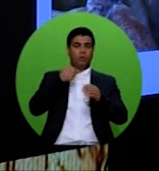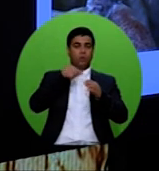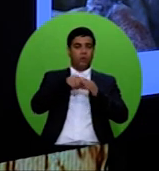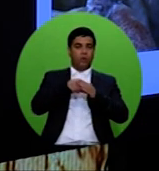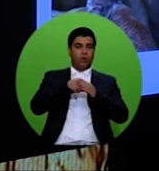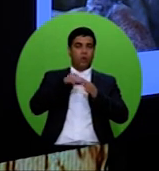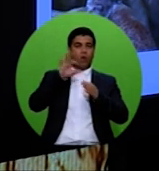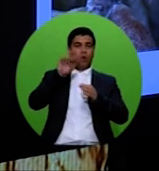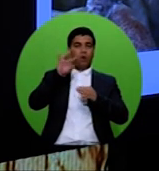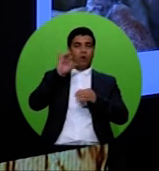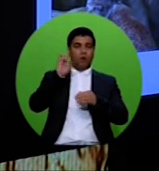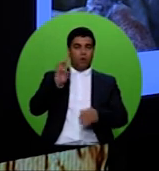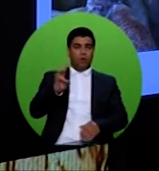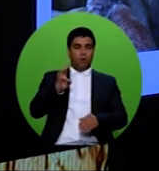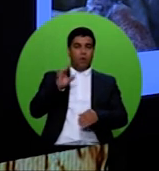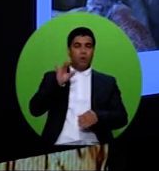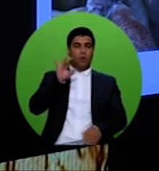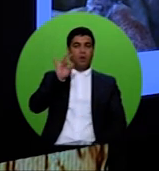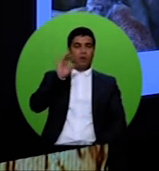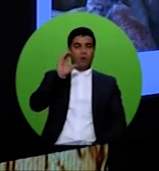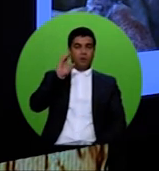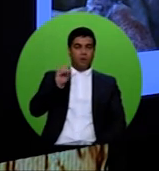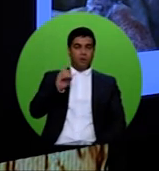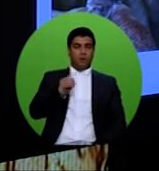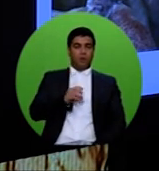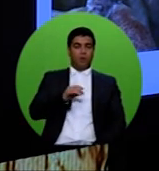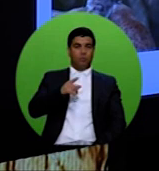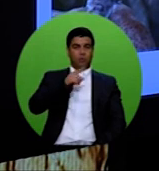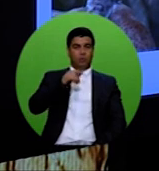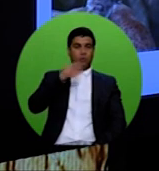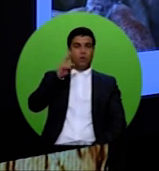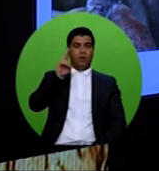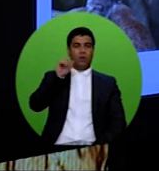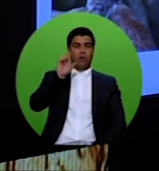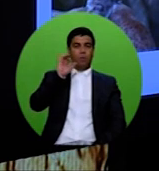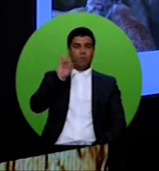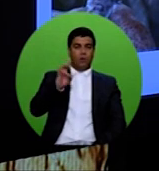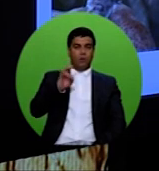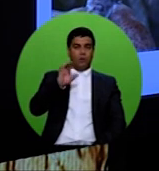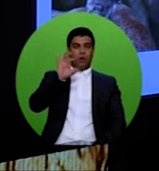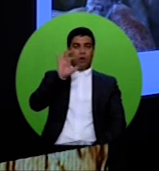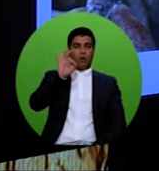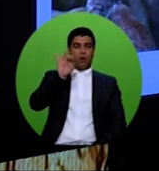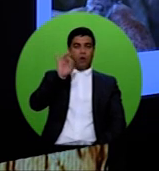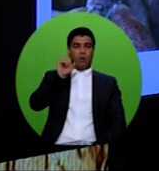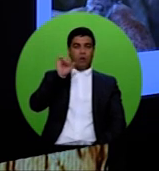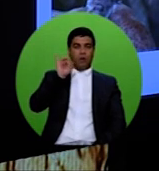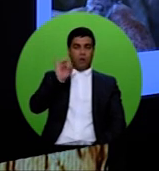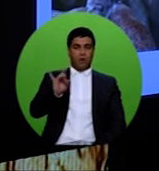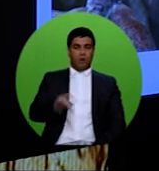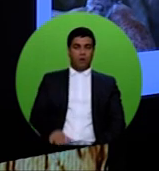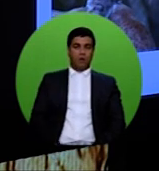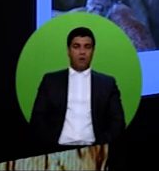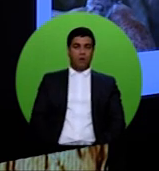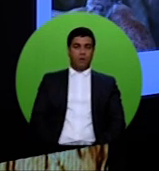горный олень, это рыси, это кабан, это архар,